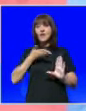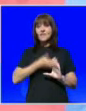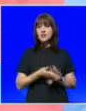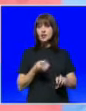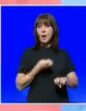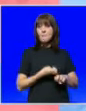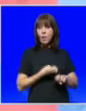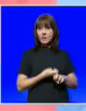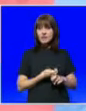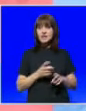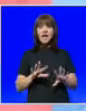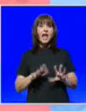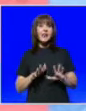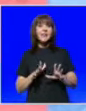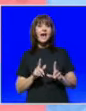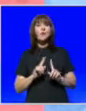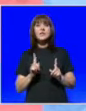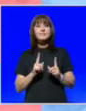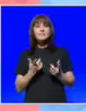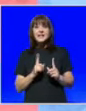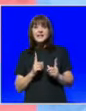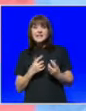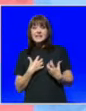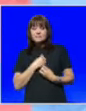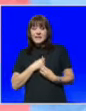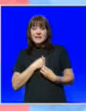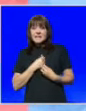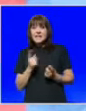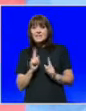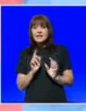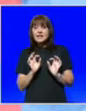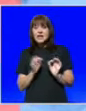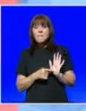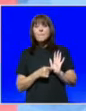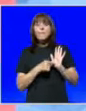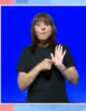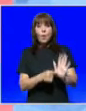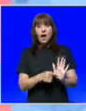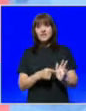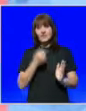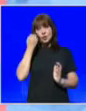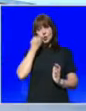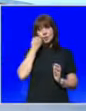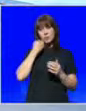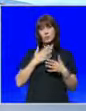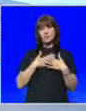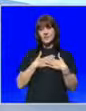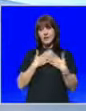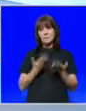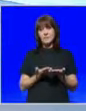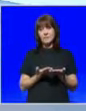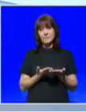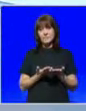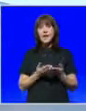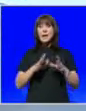да се явят, някои не показват най-доброто от себе си, въпреки, както казах, целогодишната подготовка. Проблема е тук, че при